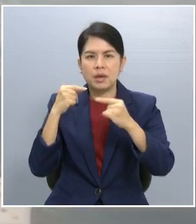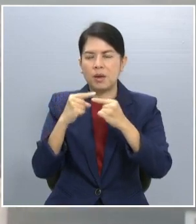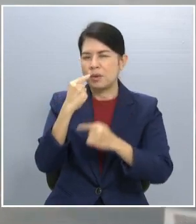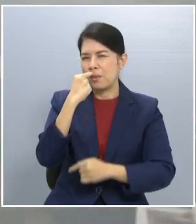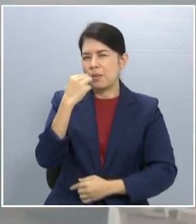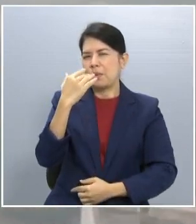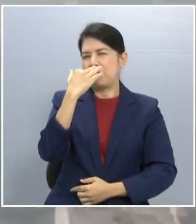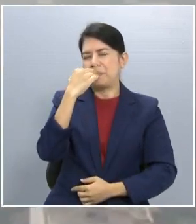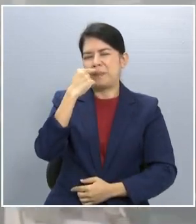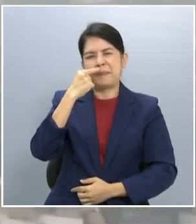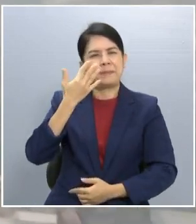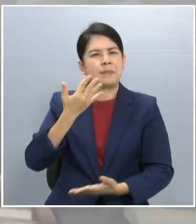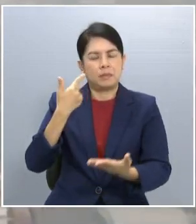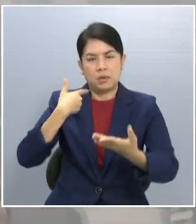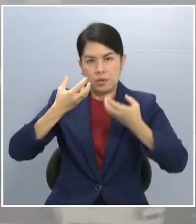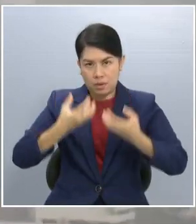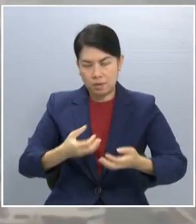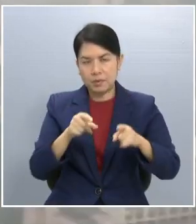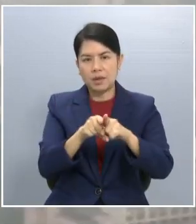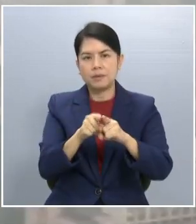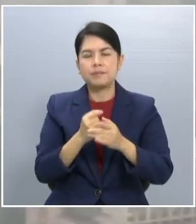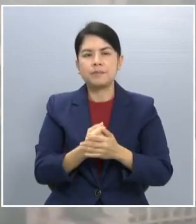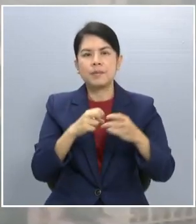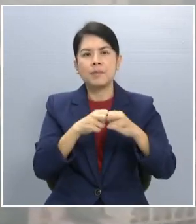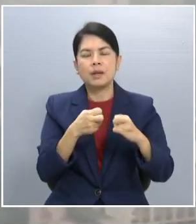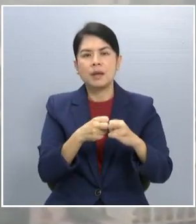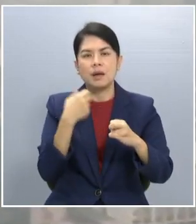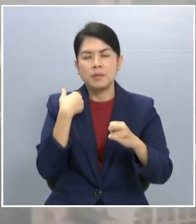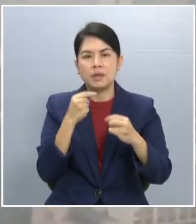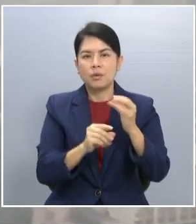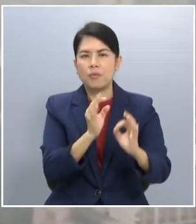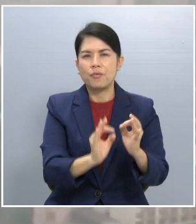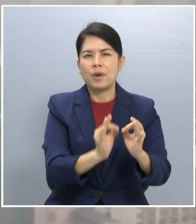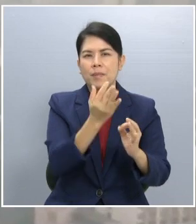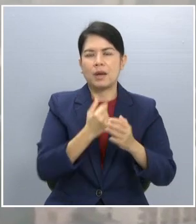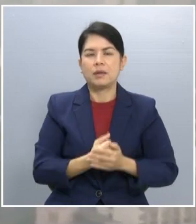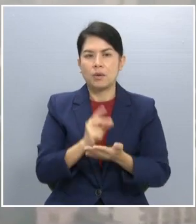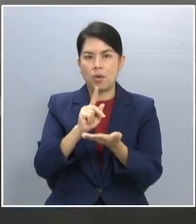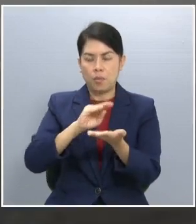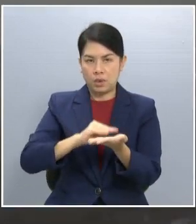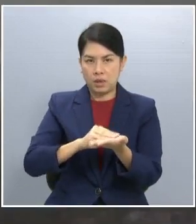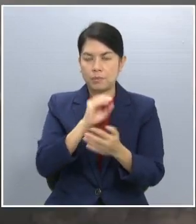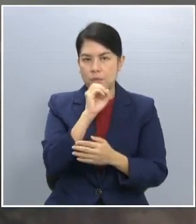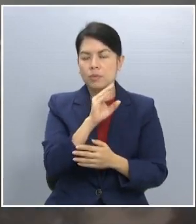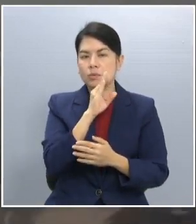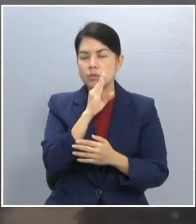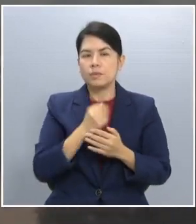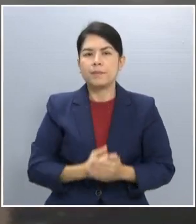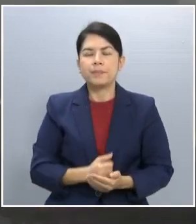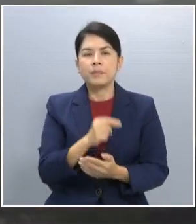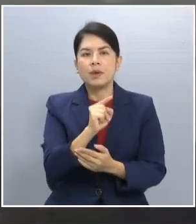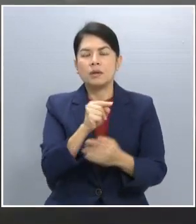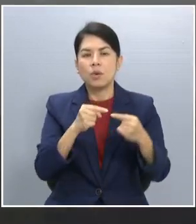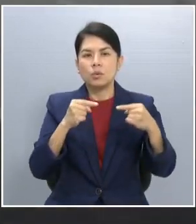ที่ยังเกิดหลายจุดนะคะภาพเป็นแบบนี้นะคะข้อมูลจากจิสด้าบอกเลยว่าอย่างวันที่ 6เมษายนมีจุดความร้อนในเชียงใหม่